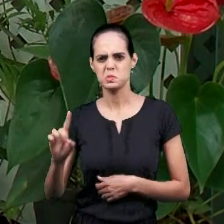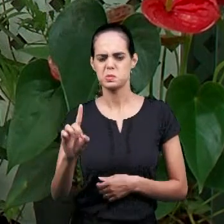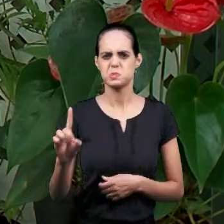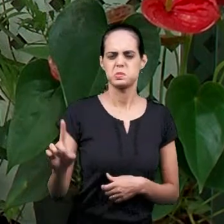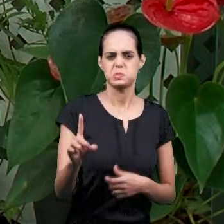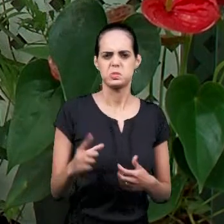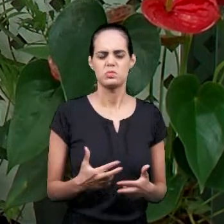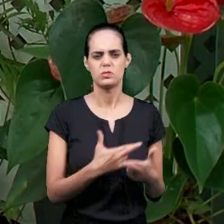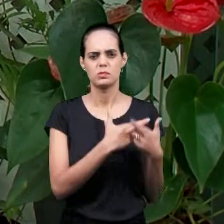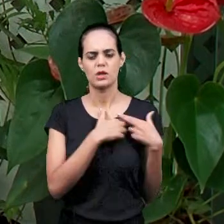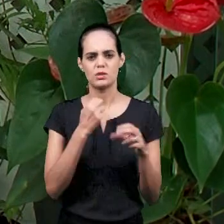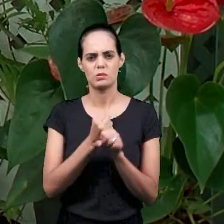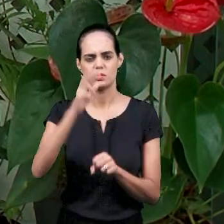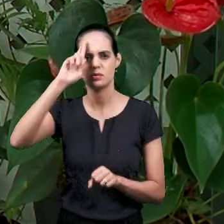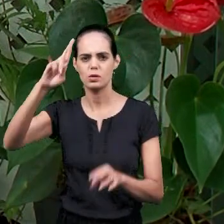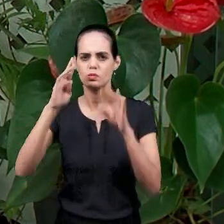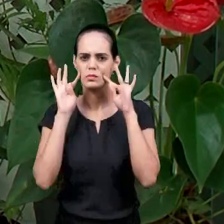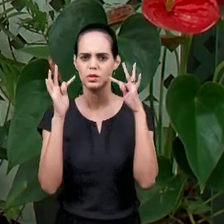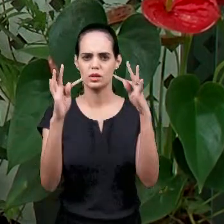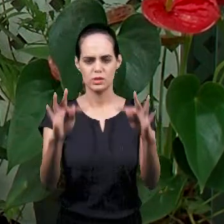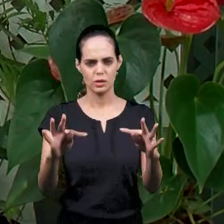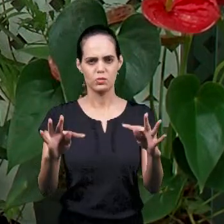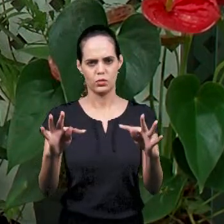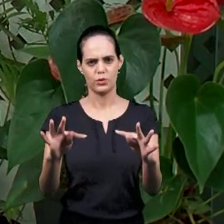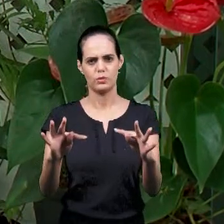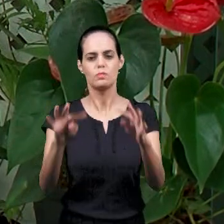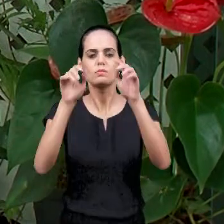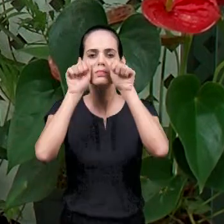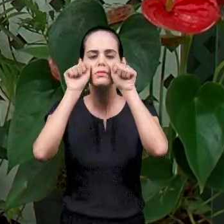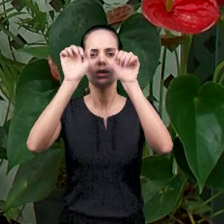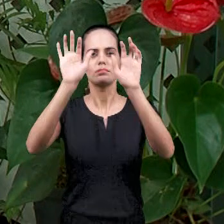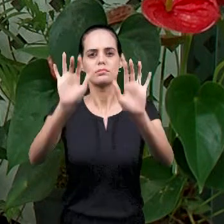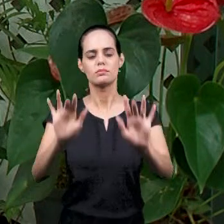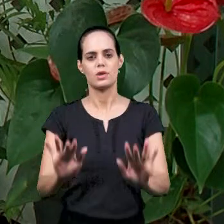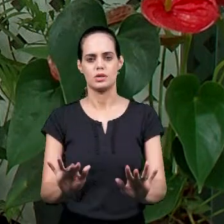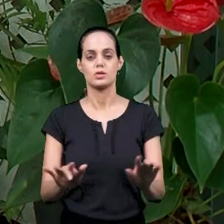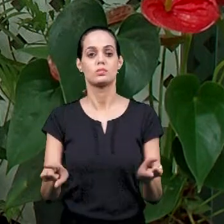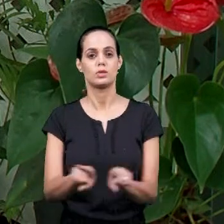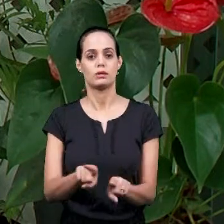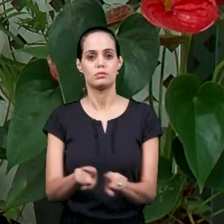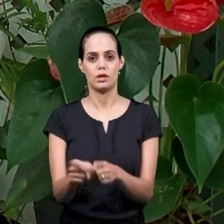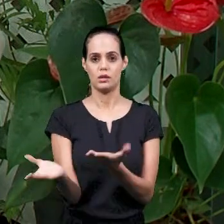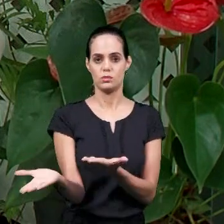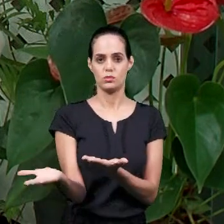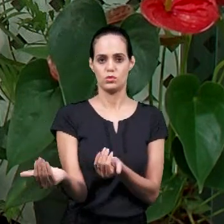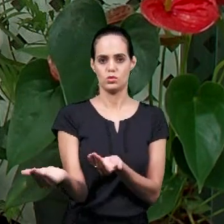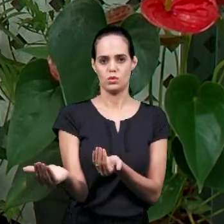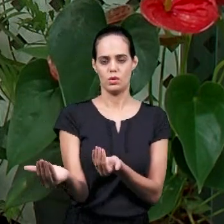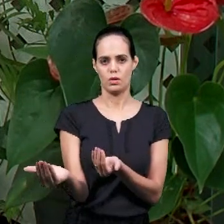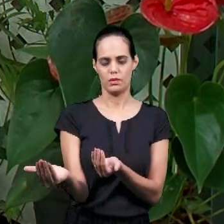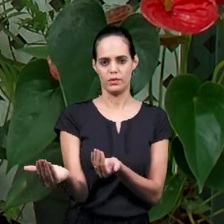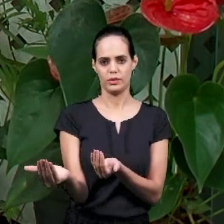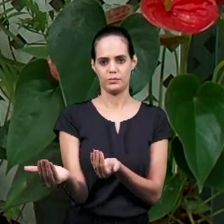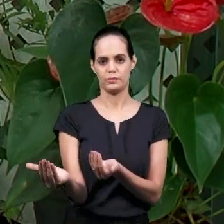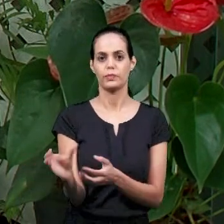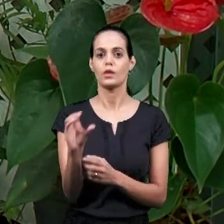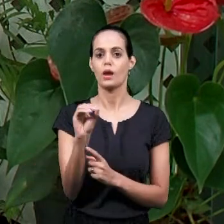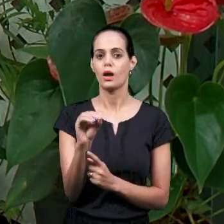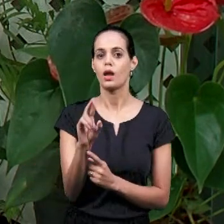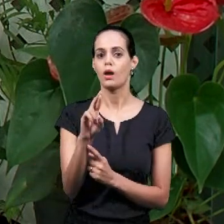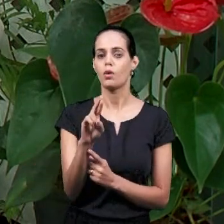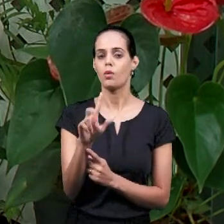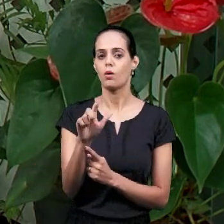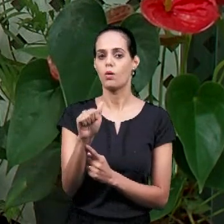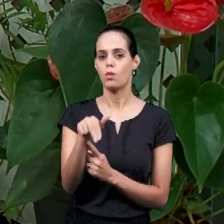le pasteur Davine qui est devant de beaucoup d'églises, Donc, envoyé